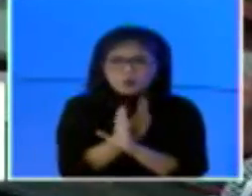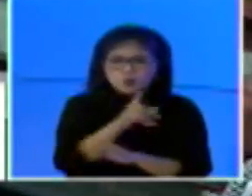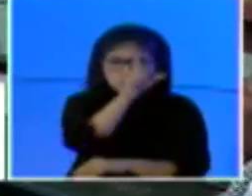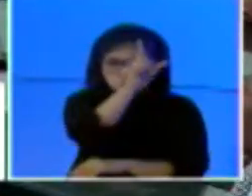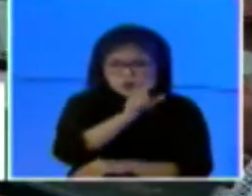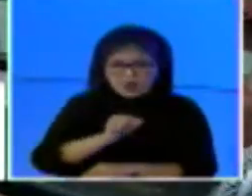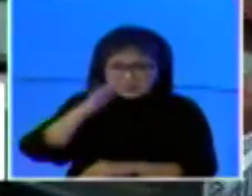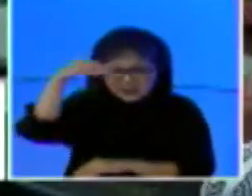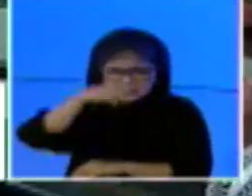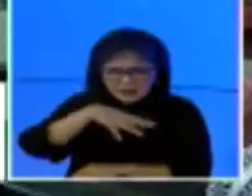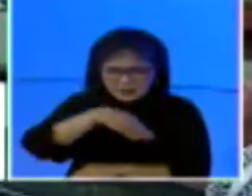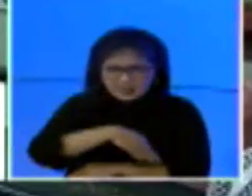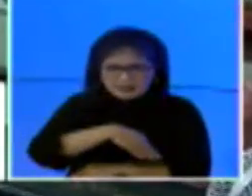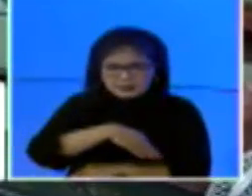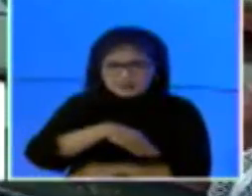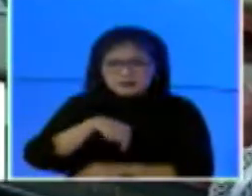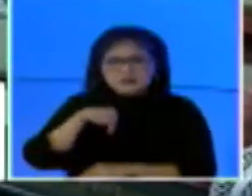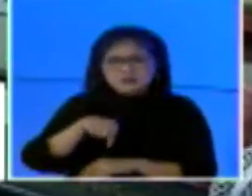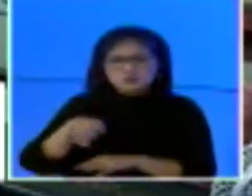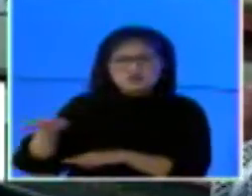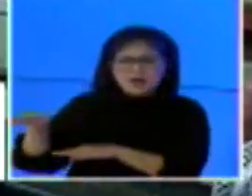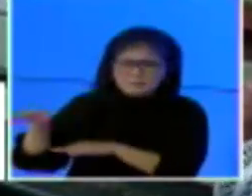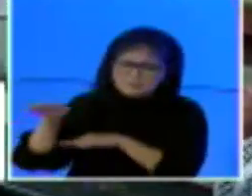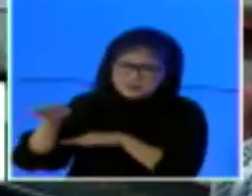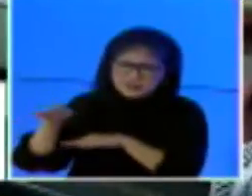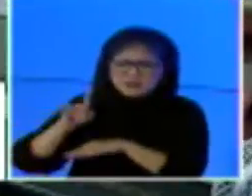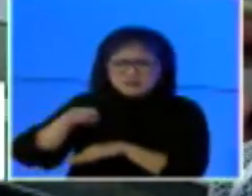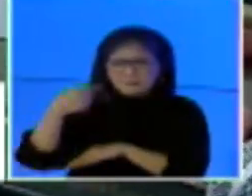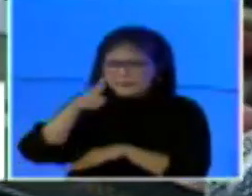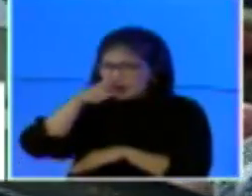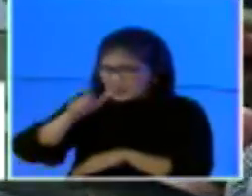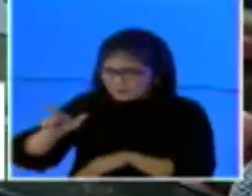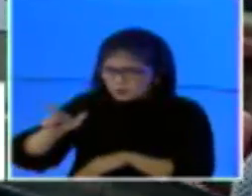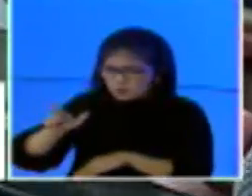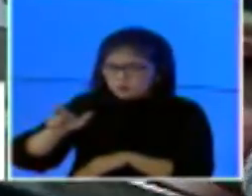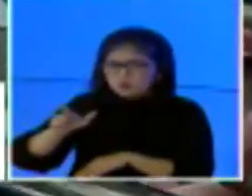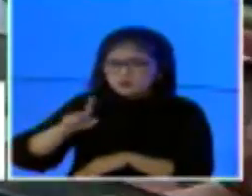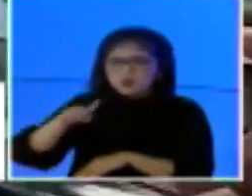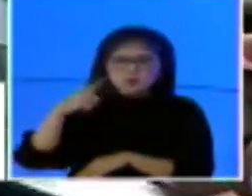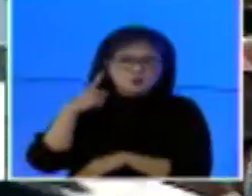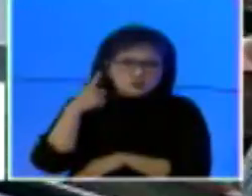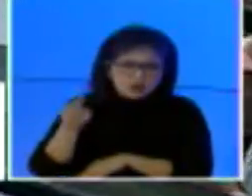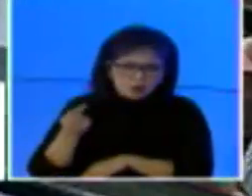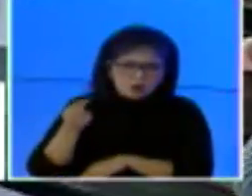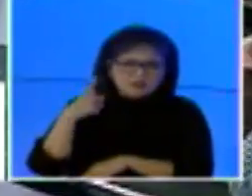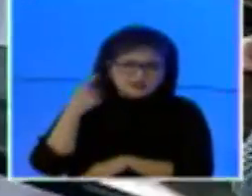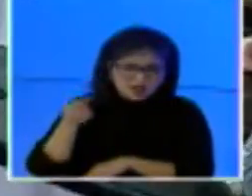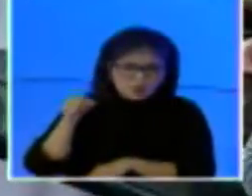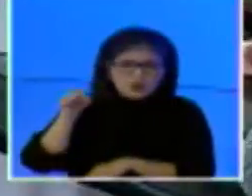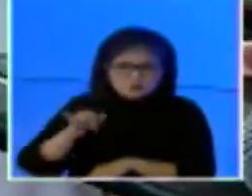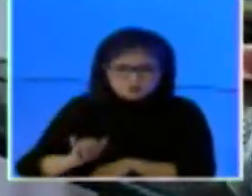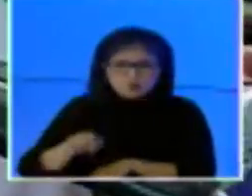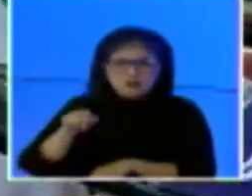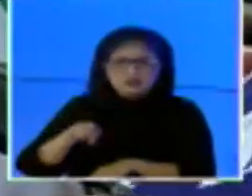Selatan, Jambi sampai mana Lampung, termasuk Jawa. Jawa dan tentunya Jabodetabek